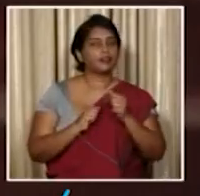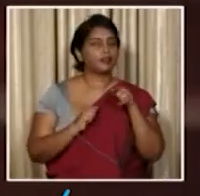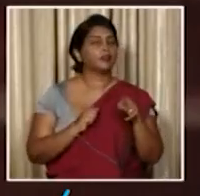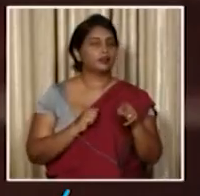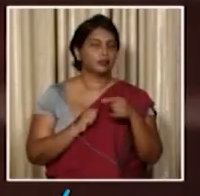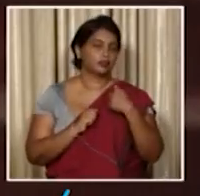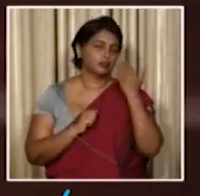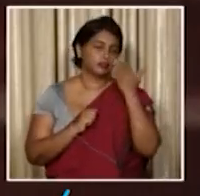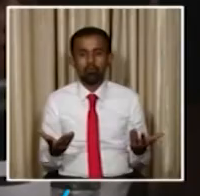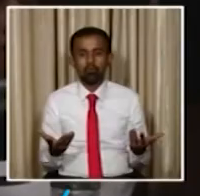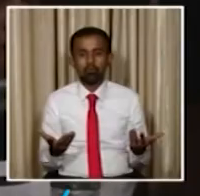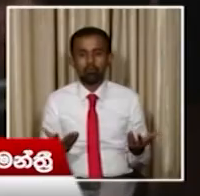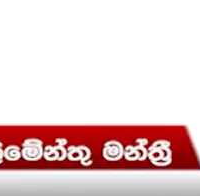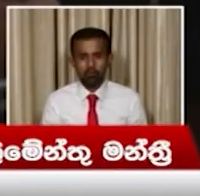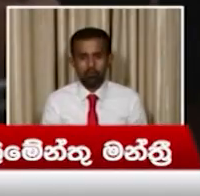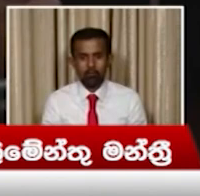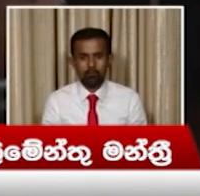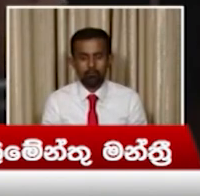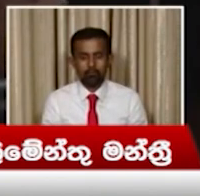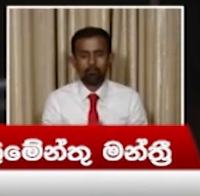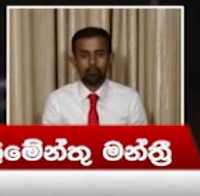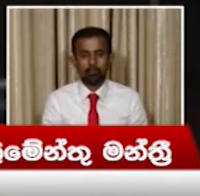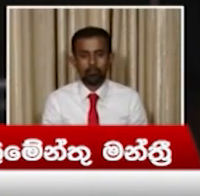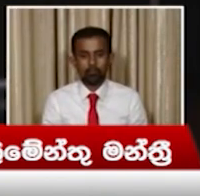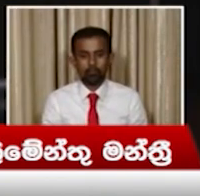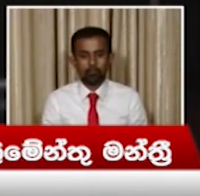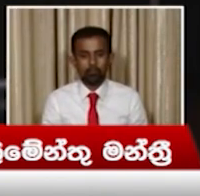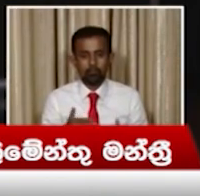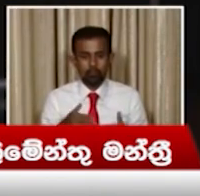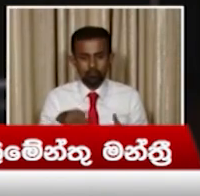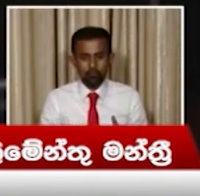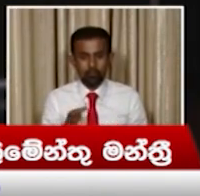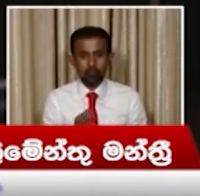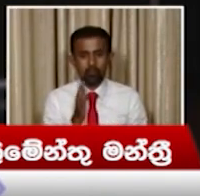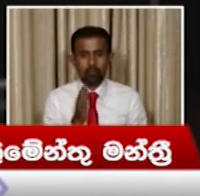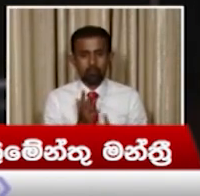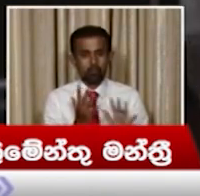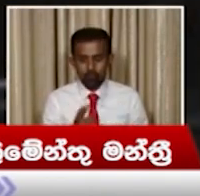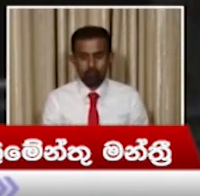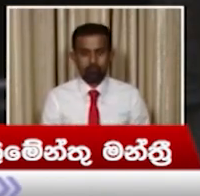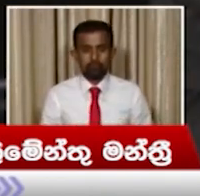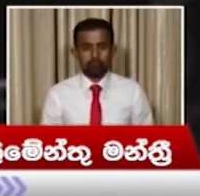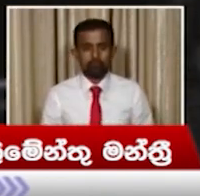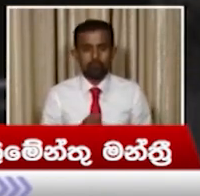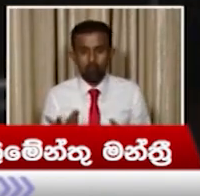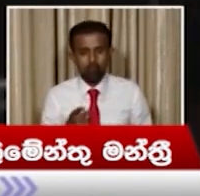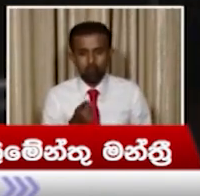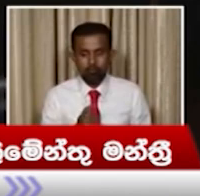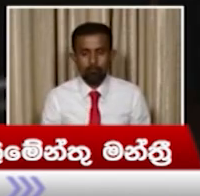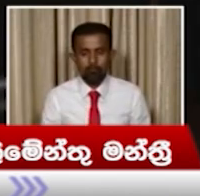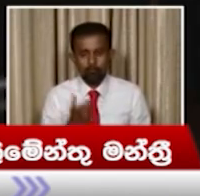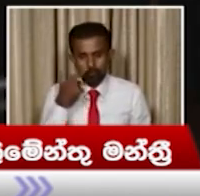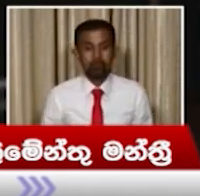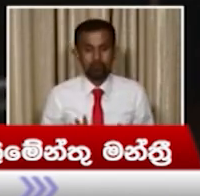කියලායි මම මේ අස්සාවේදී දකින්න. මම දැක්කා ආණ්ඩු පක්ෂය අය දැන් වර්තමාන ජනාධිපතිතුමා පෝලිං ටික නැති කරේ නැද්ද? ගෑස් බැස්ුවේ නැද්ද? තෙල්